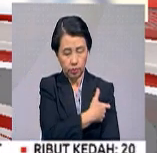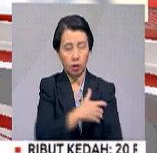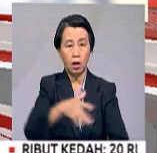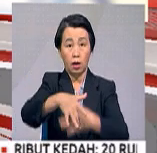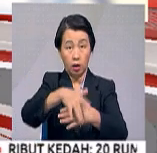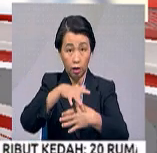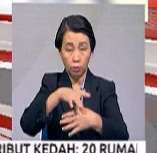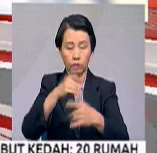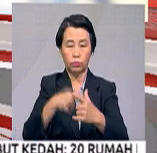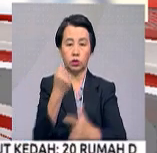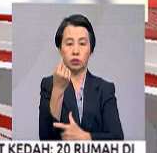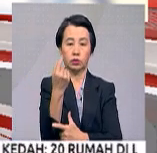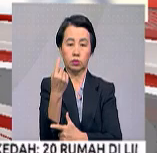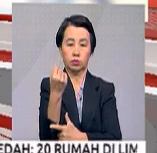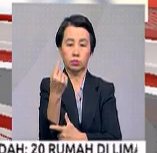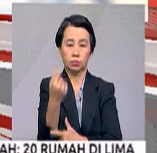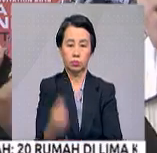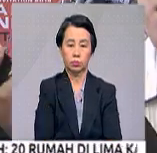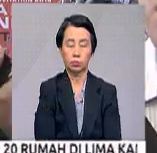awal November ini.